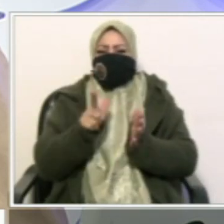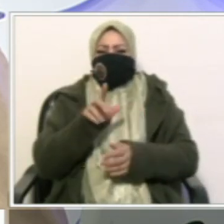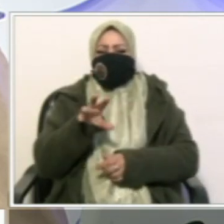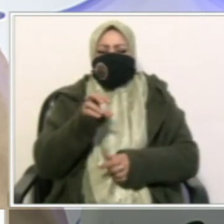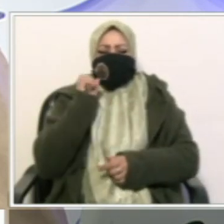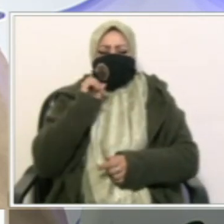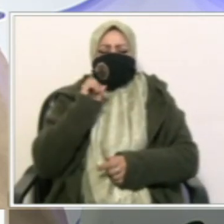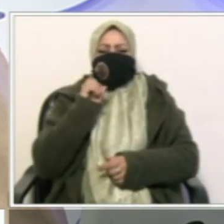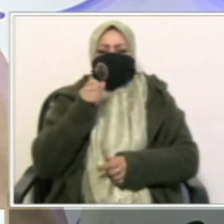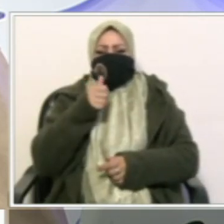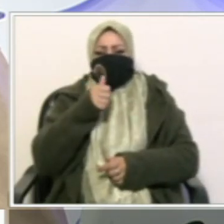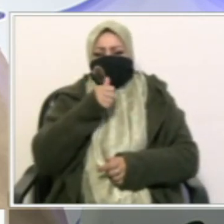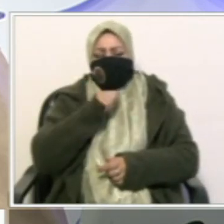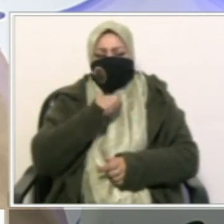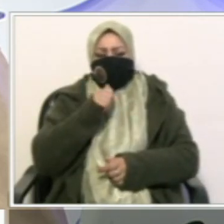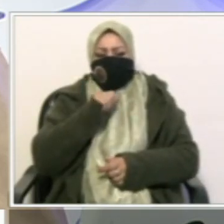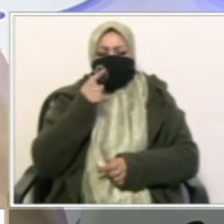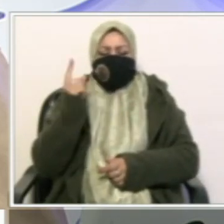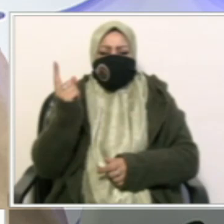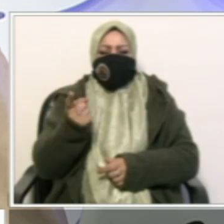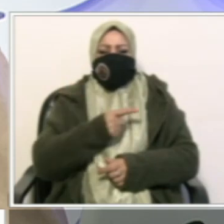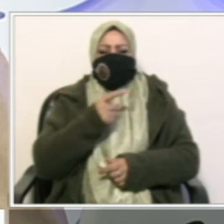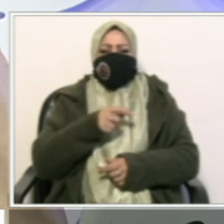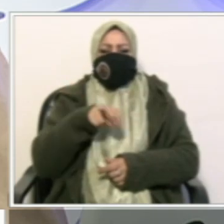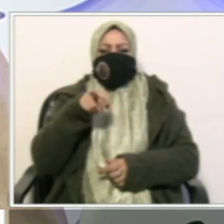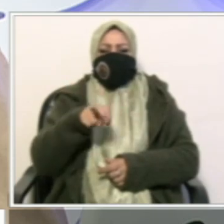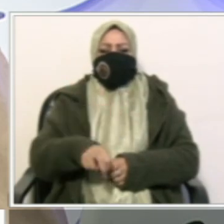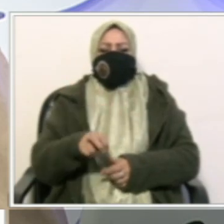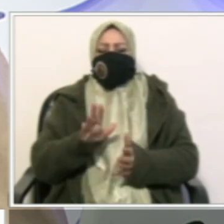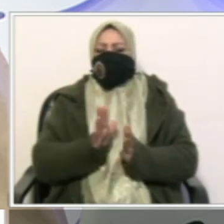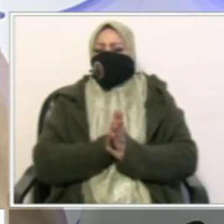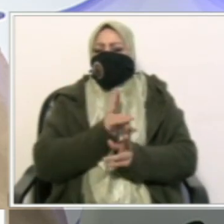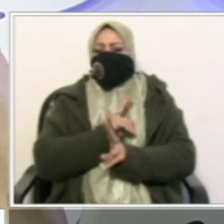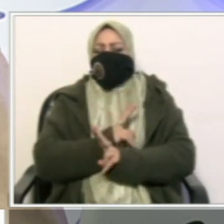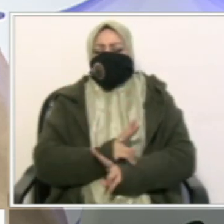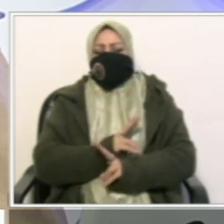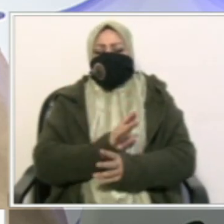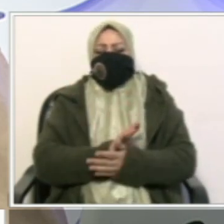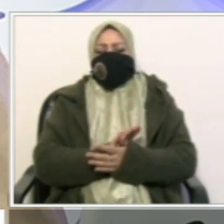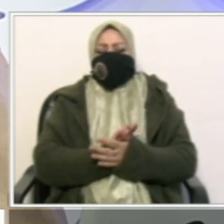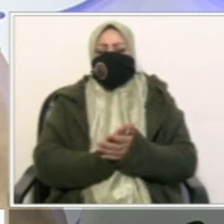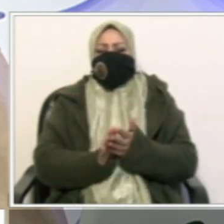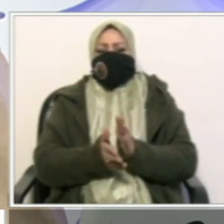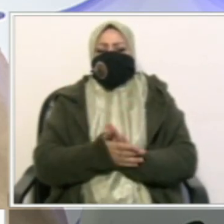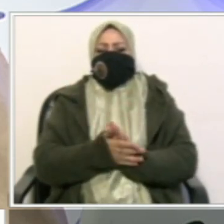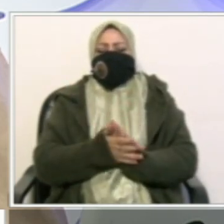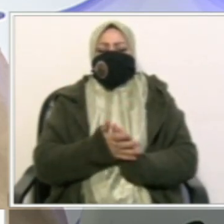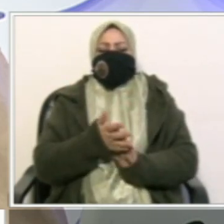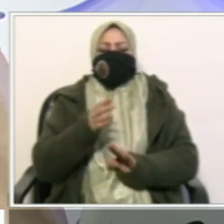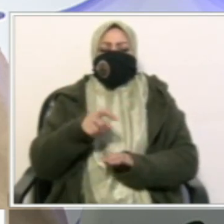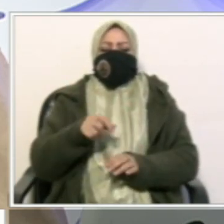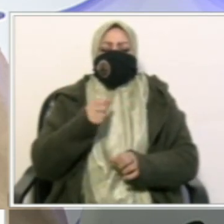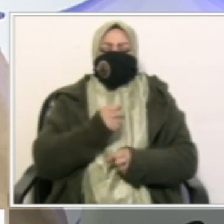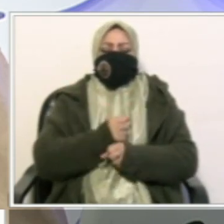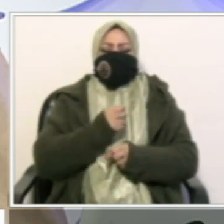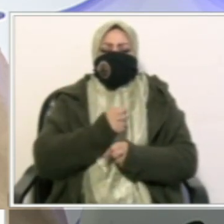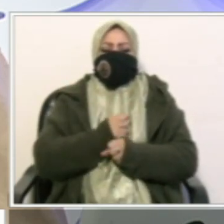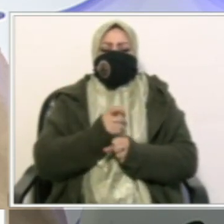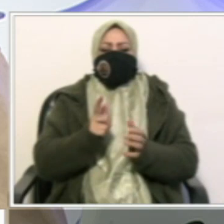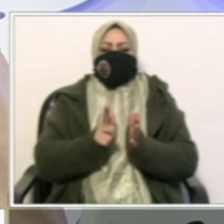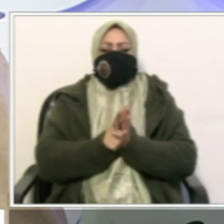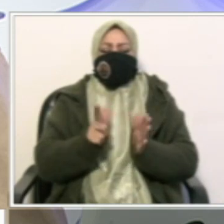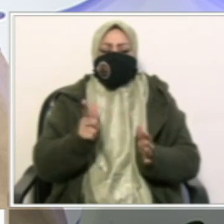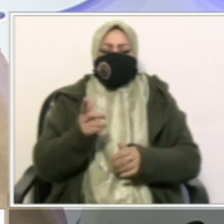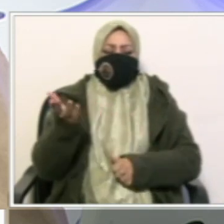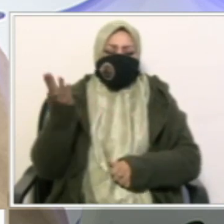ولم نفعل شيء. حتى الاحتجاجات التي نقوم بها نحن أحرار ميادين الثورة من كافة ميادين الثورة مسلاتة والقمص الزيت